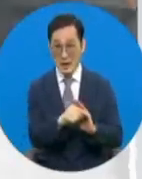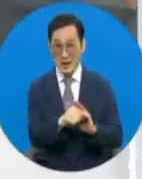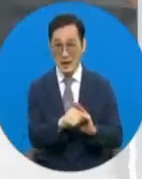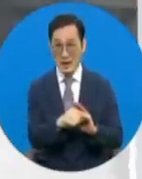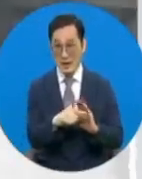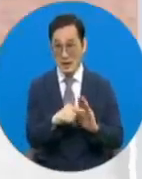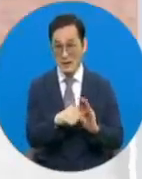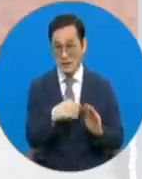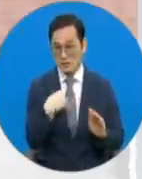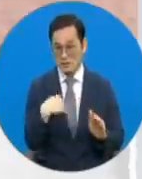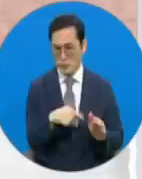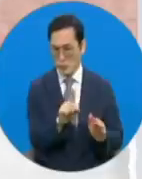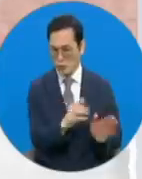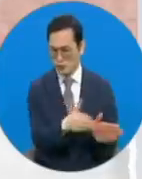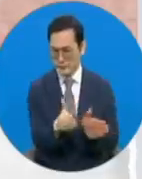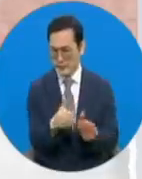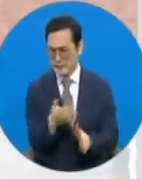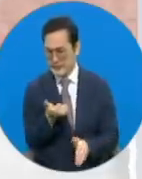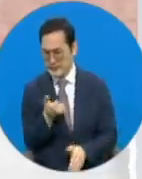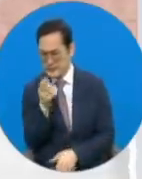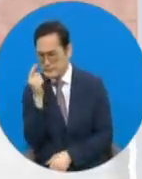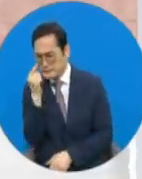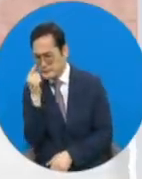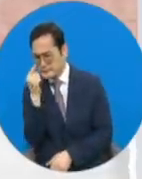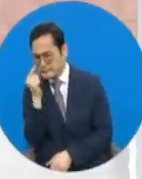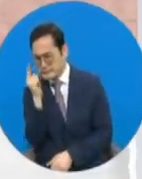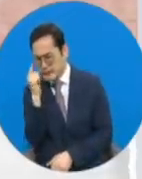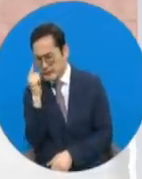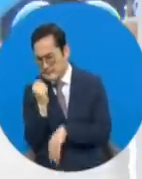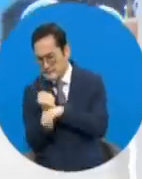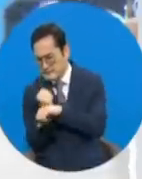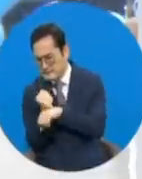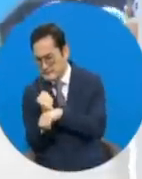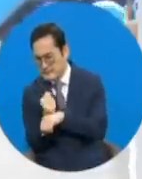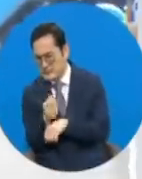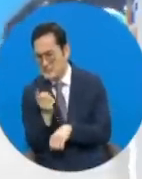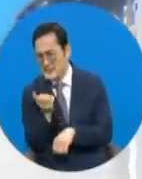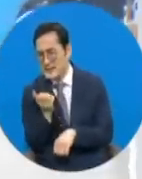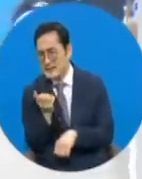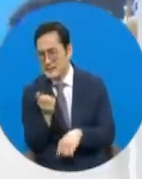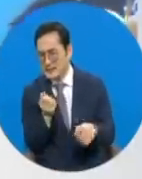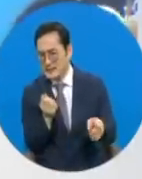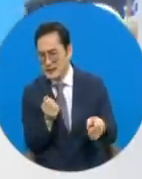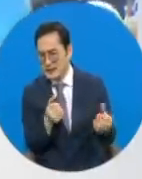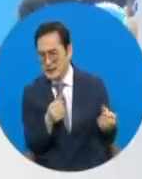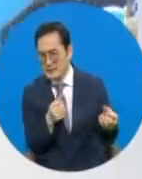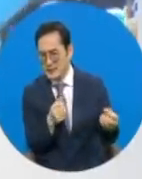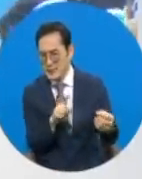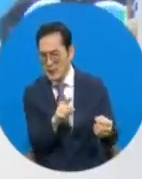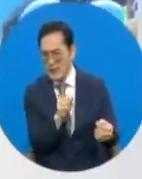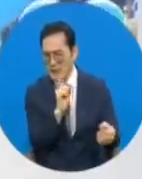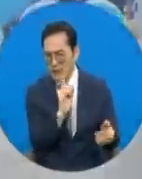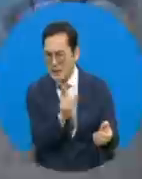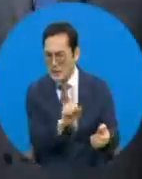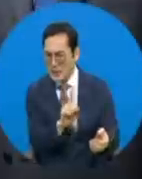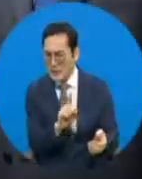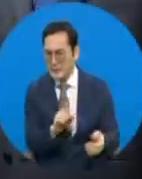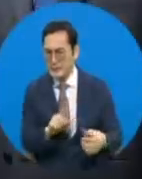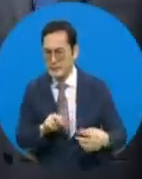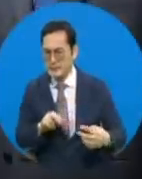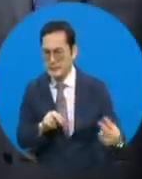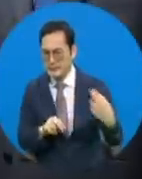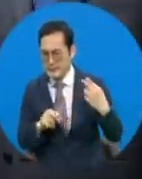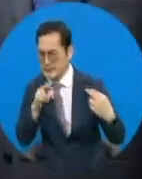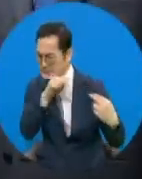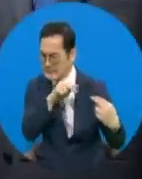아마 중국이 어떤 준비를 할 것이고 어떤 얘기를 할 것이라는 것을 검토를 많이 하고 갔어야죠. 그런데 단지 정치 목적으로 갔기